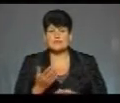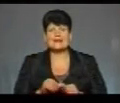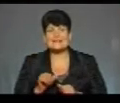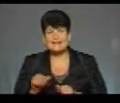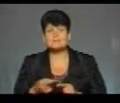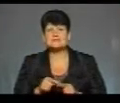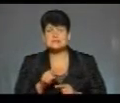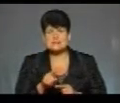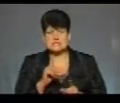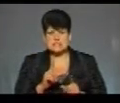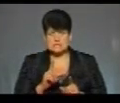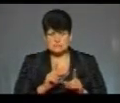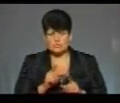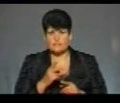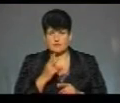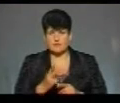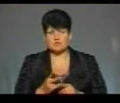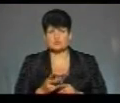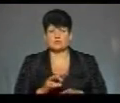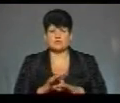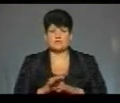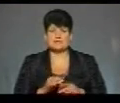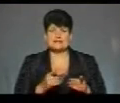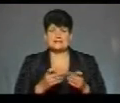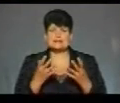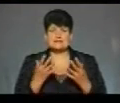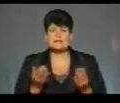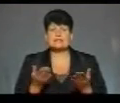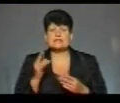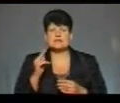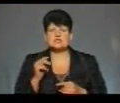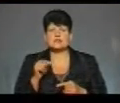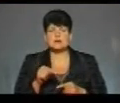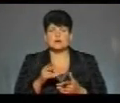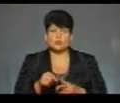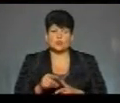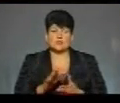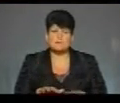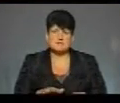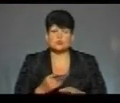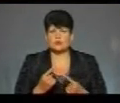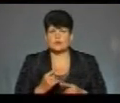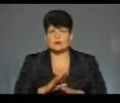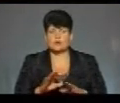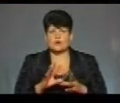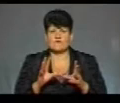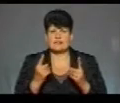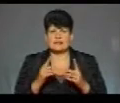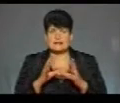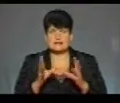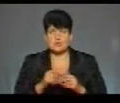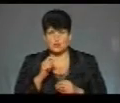цих зборів, ми бачили, що відбуваються стрілецькі дні, тобто які навчання відбуваються тут на місці, якщо ми не говоримо про великі загальноукраїнські